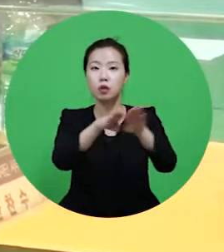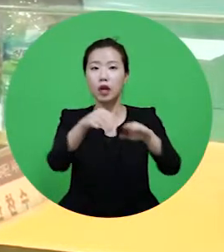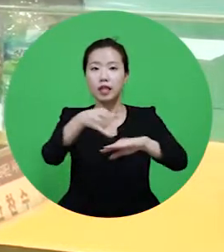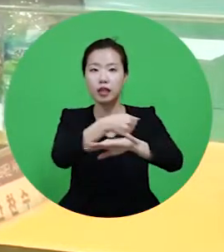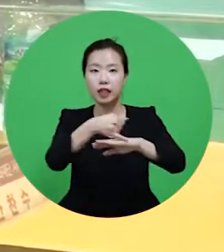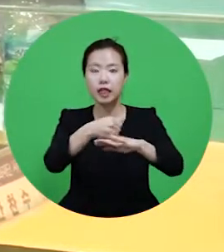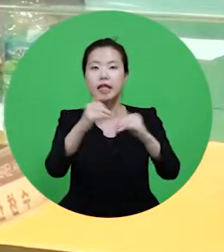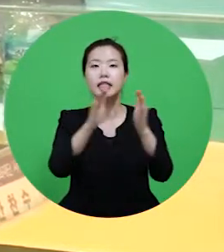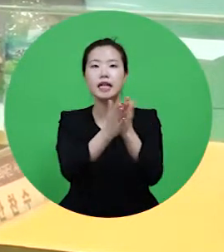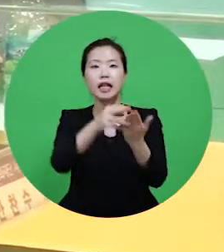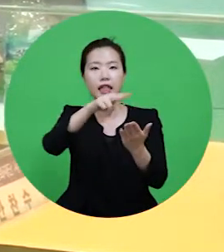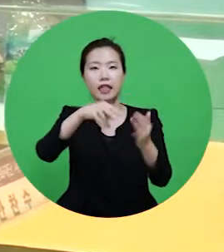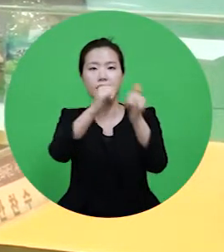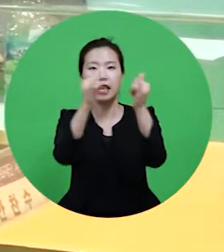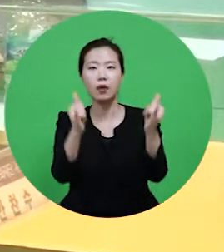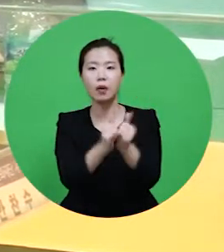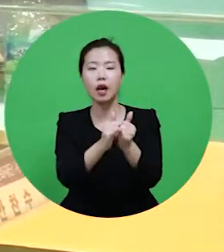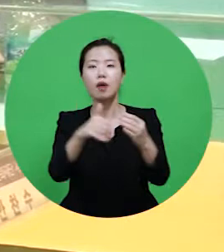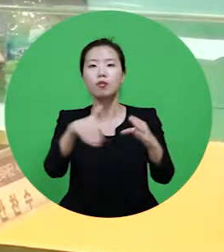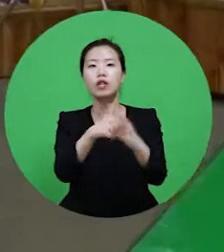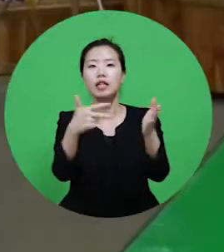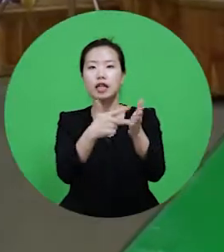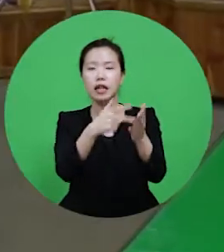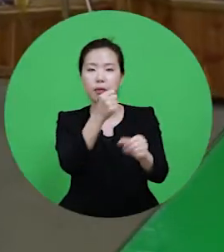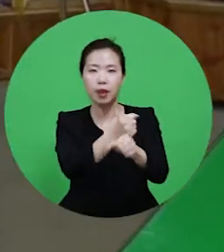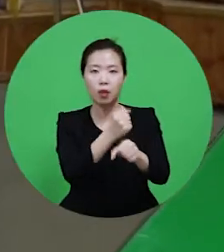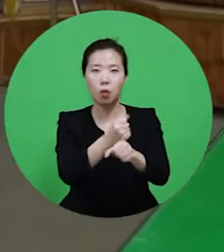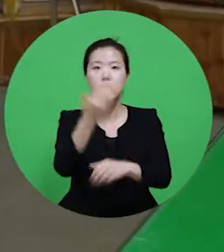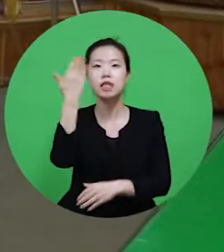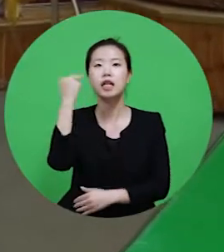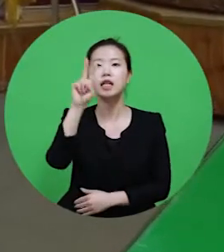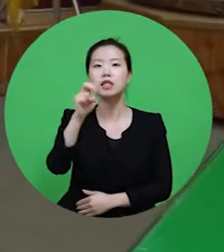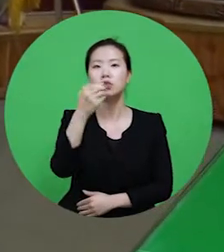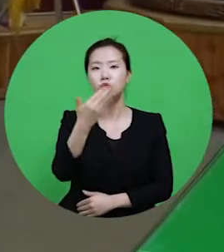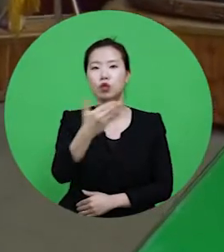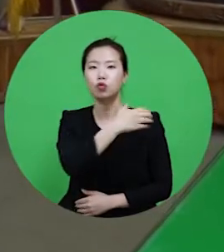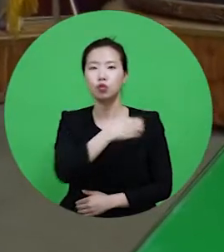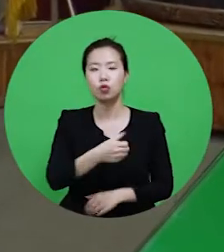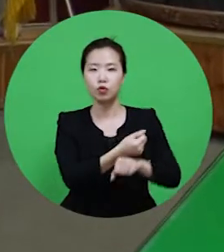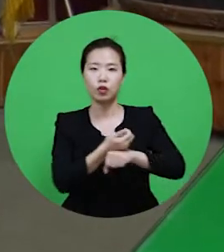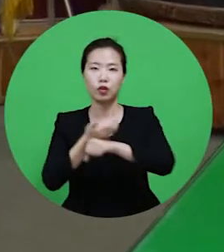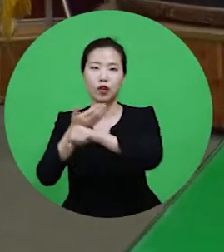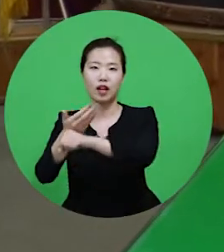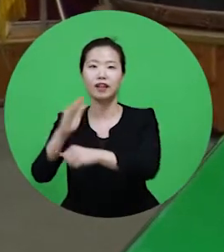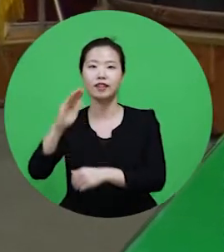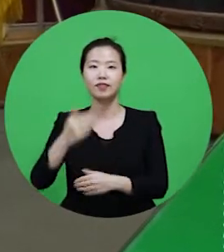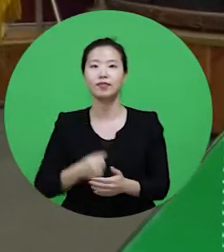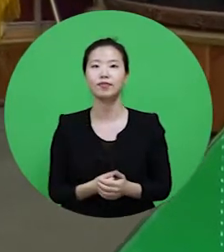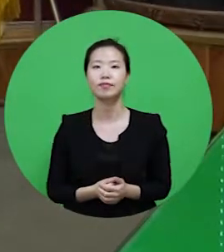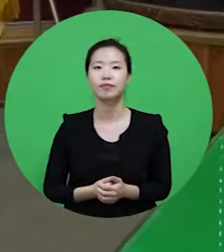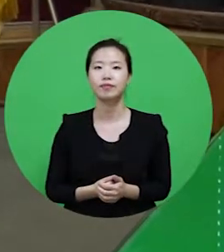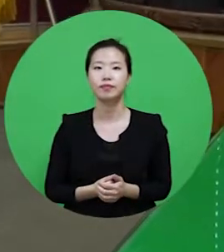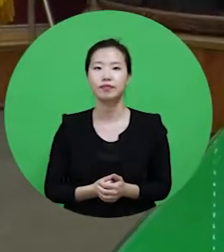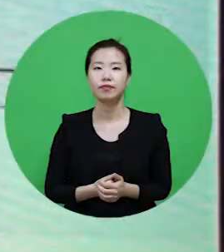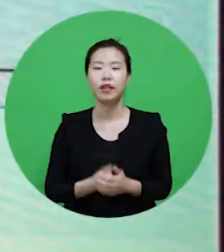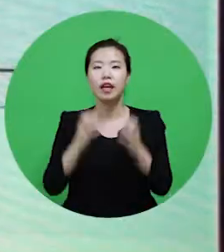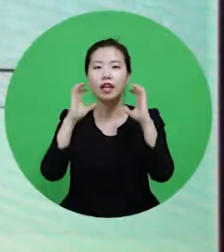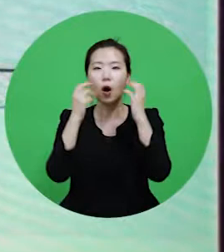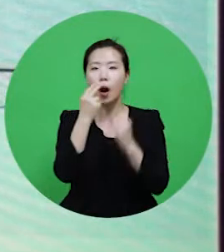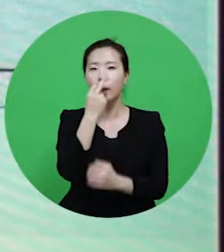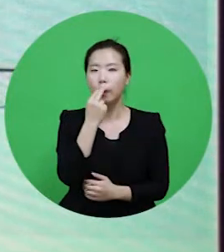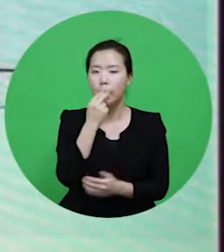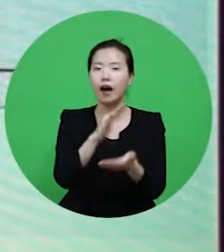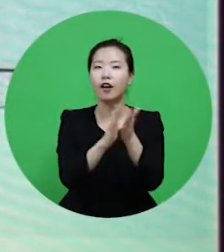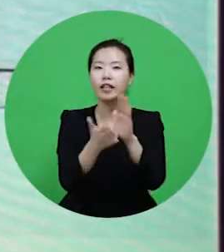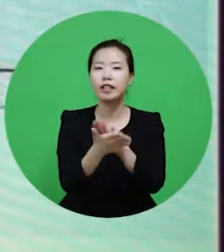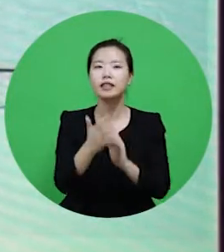설계는 책 읽는 사회문화재단이 설계를 완성하고 지난 29일 구로구에 설계도를 전달했는데요.